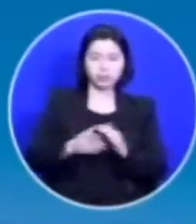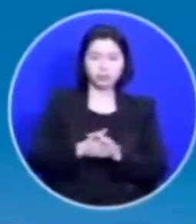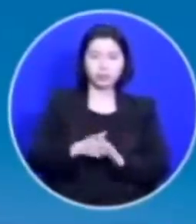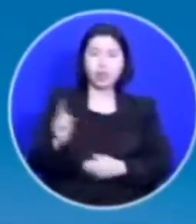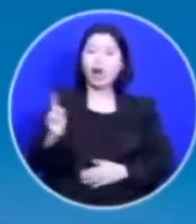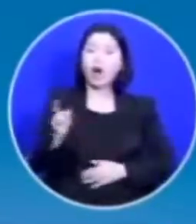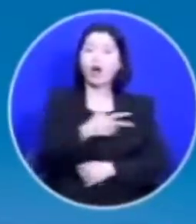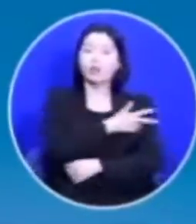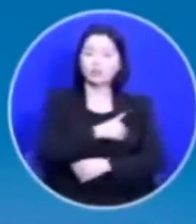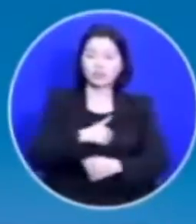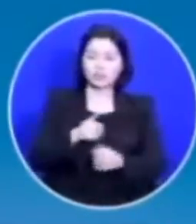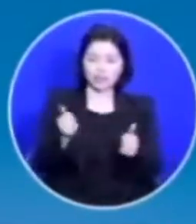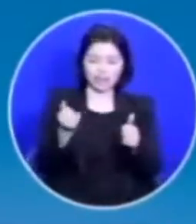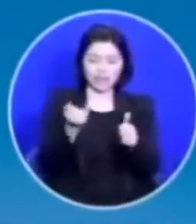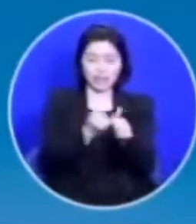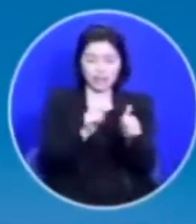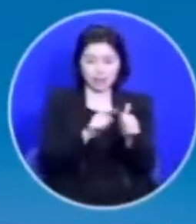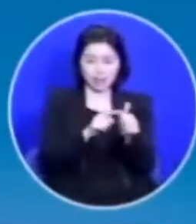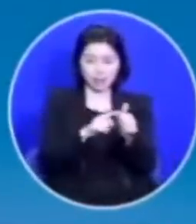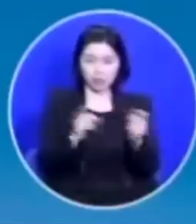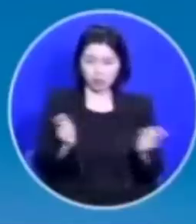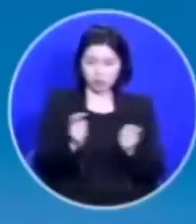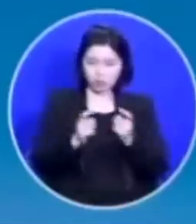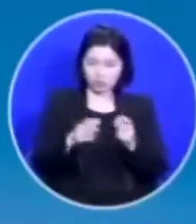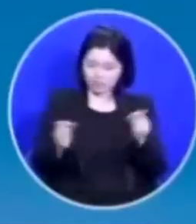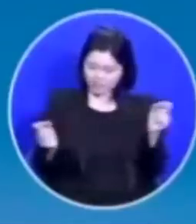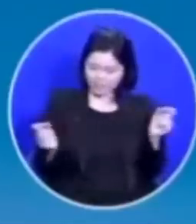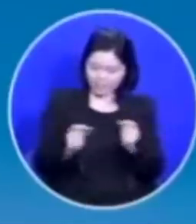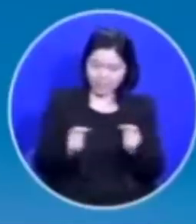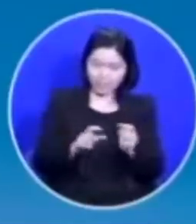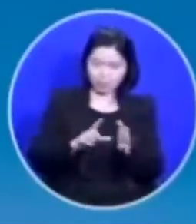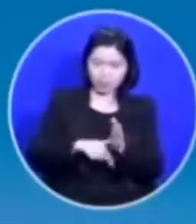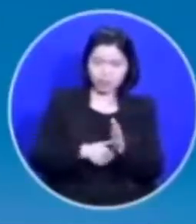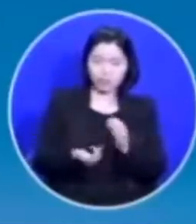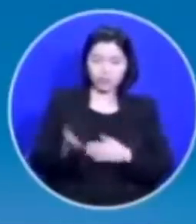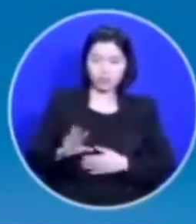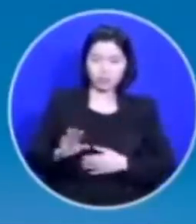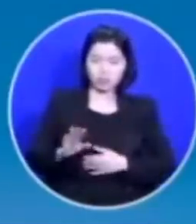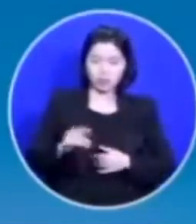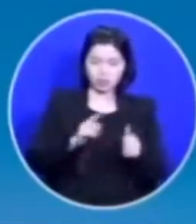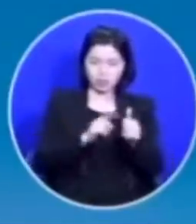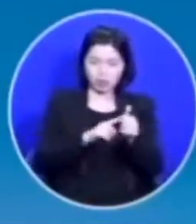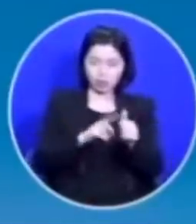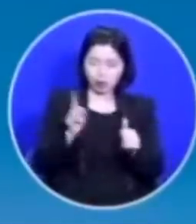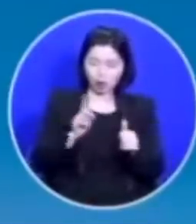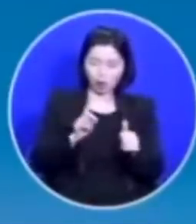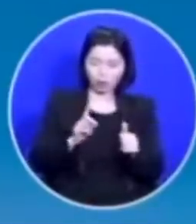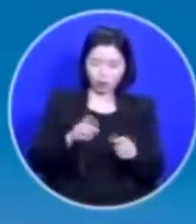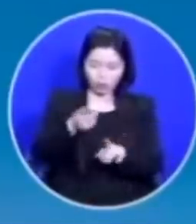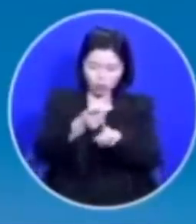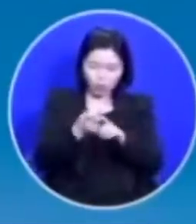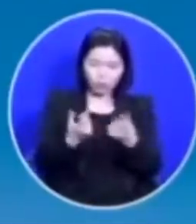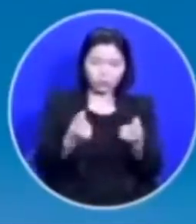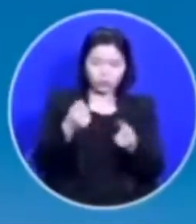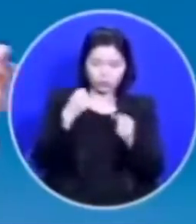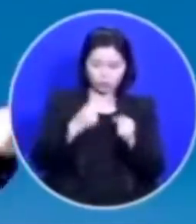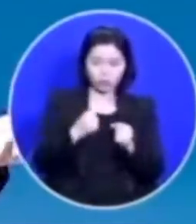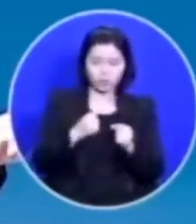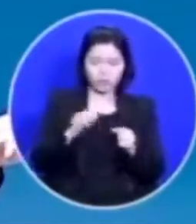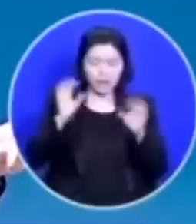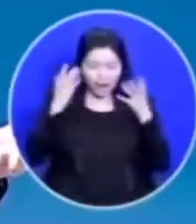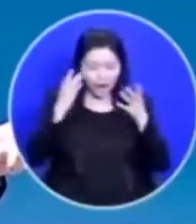어느 집사님은 남편과 싸웠어요 짧은 시간이었지만 남편은 업로드 원수 같은 존재가 되었고 아이만 보면